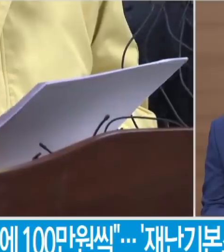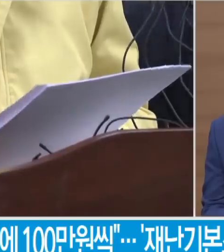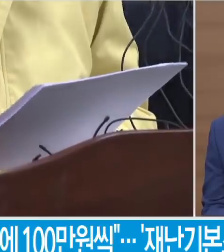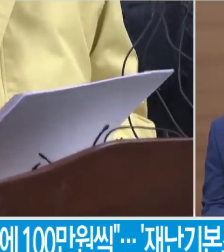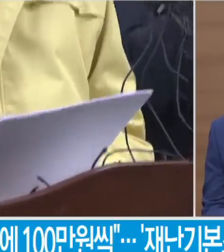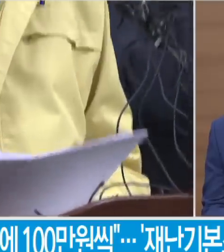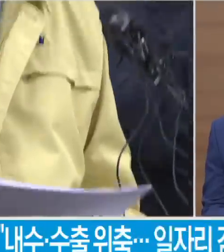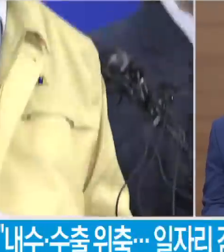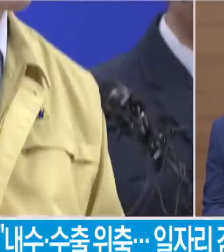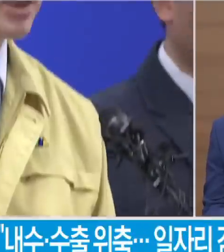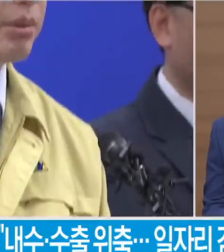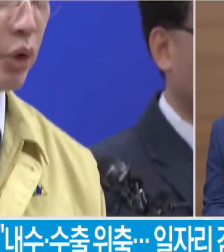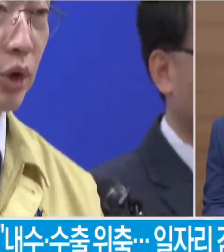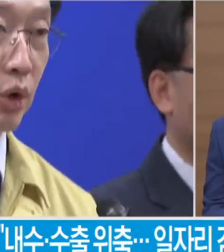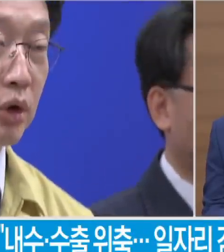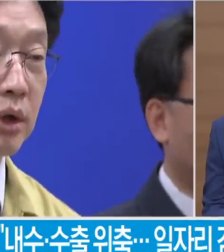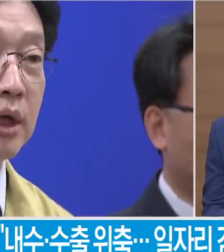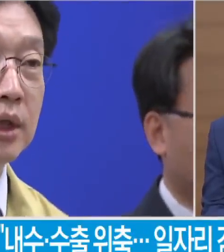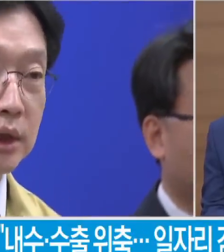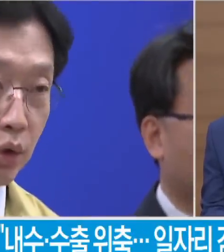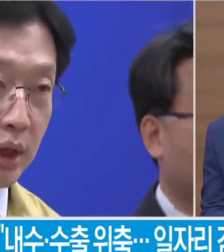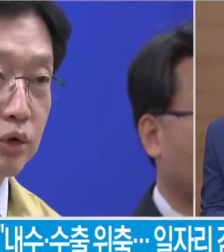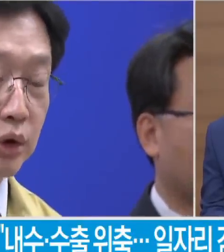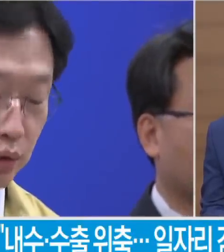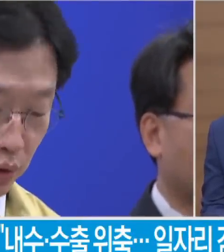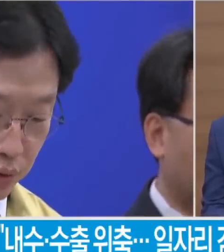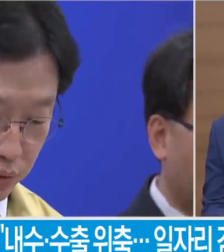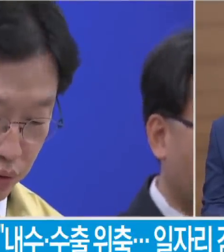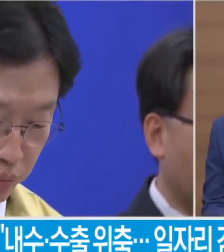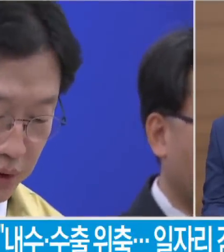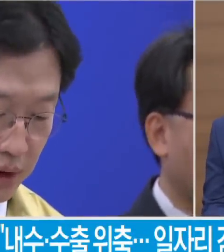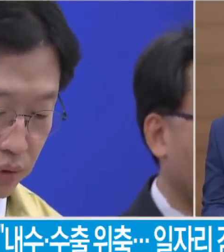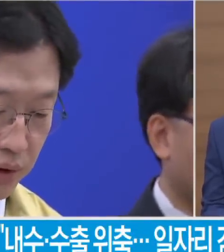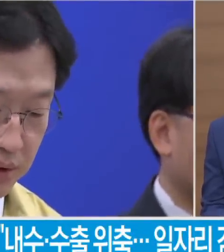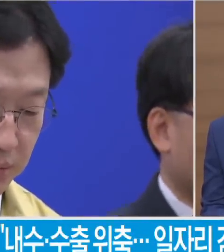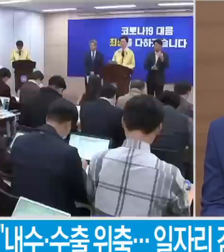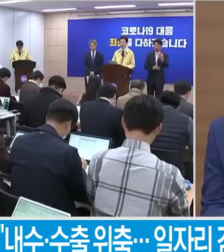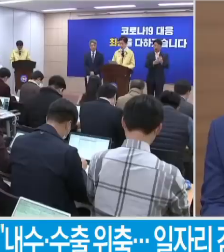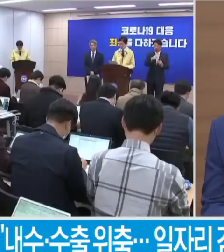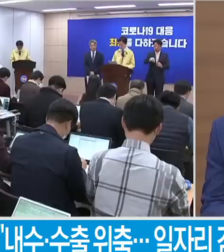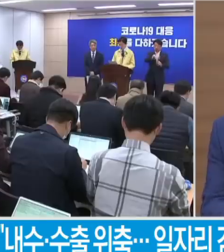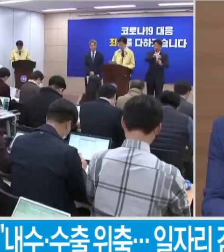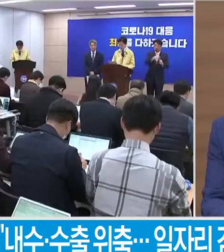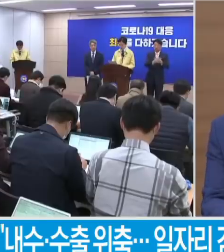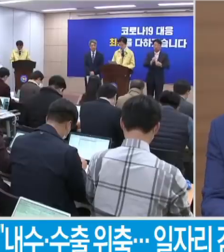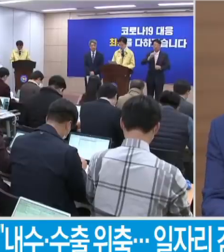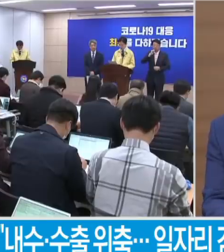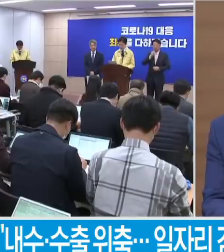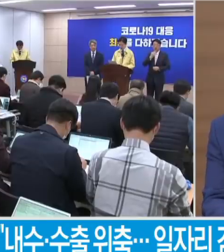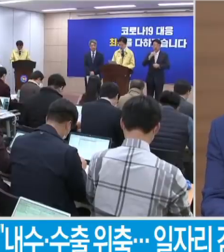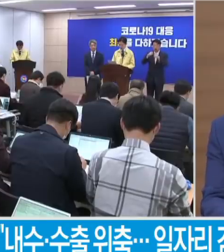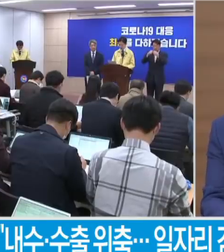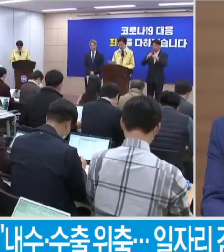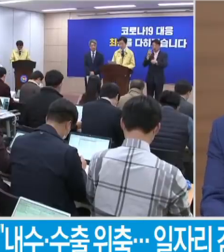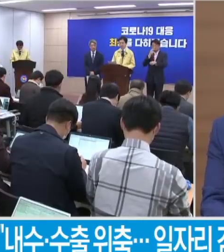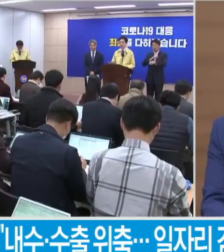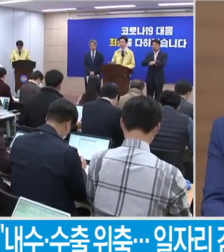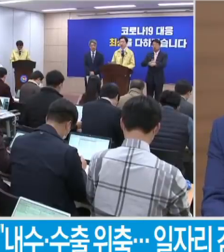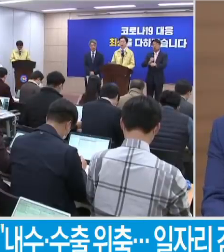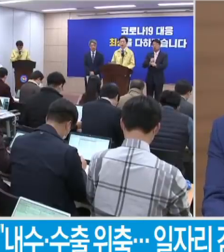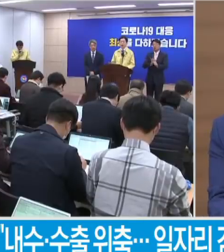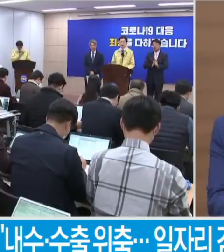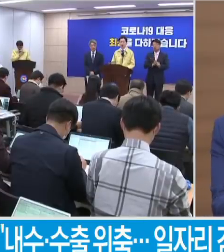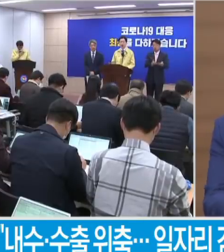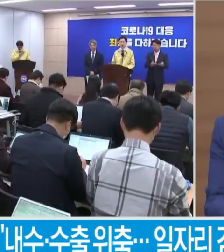때문에 내수가 전반적으로 안 좋은 것은 사실입니다. 네. 어떤 형태도 내수를 살려야 돼요? 그럼요. 지금 내수가 안 좋은